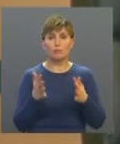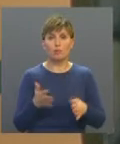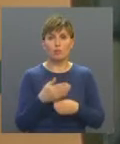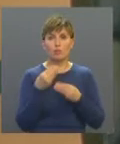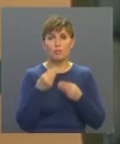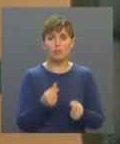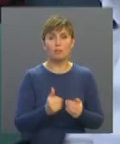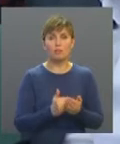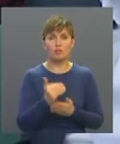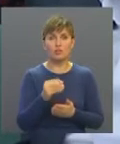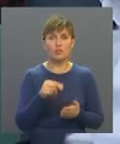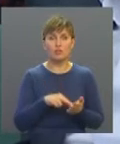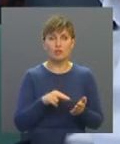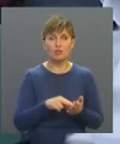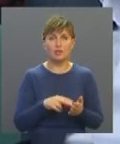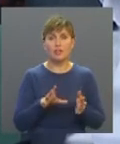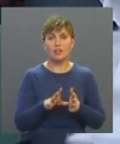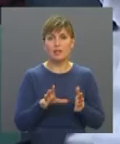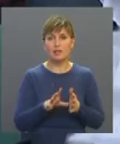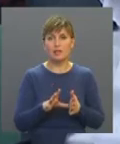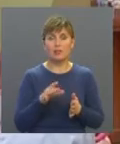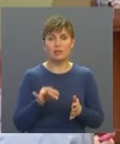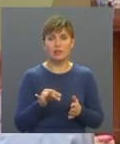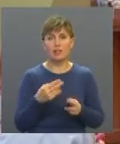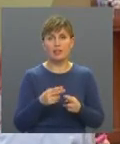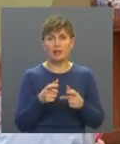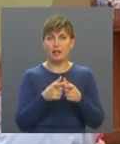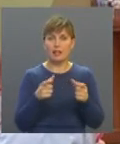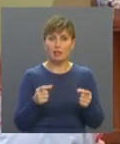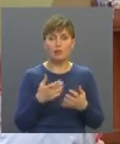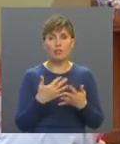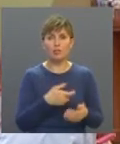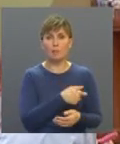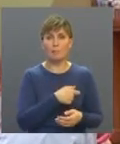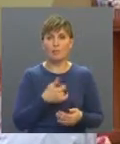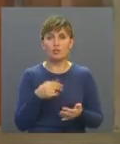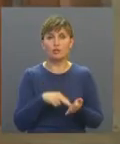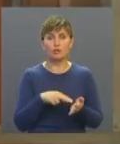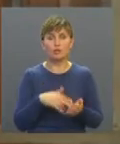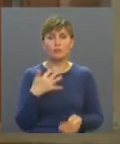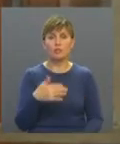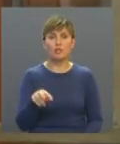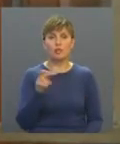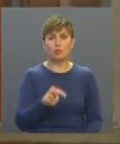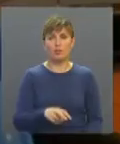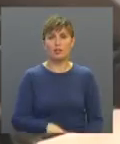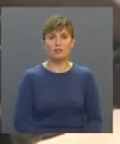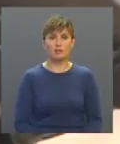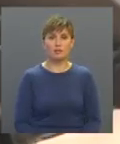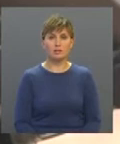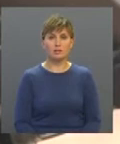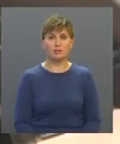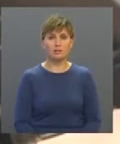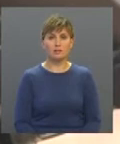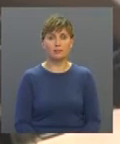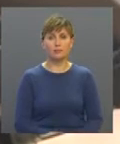повлияло повышение цен на энергоносители. Бочонок эталонной марки Brent сейчас стоит $50 за баррель.